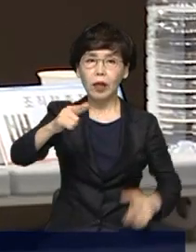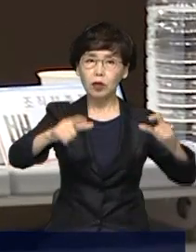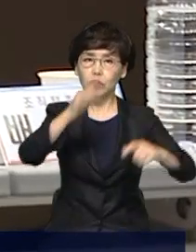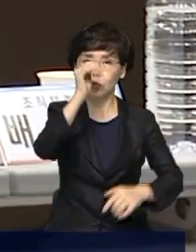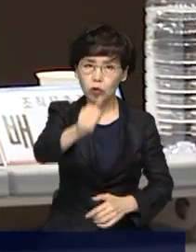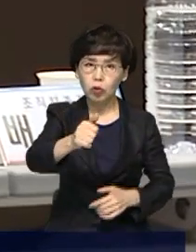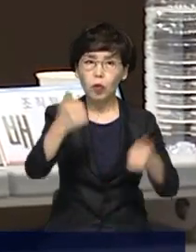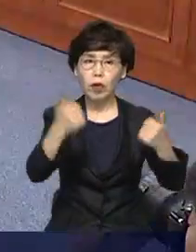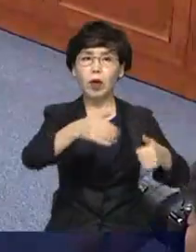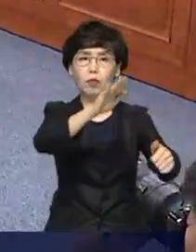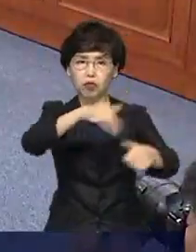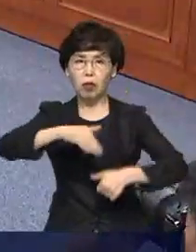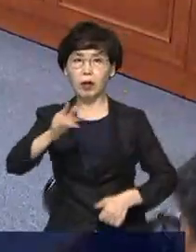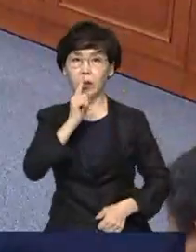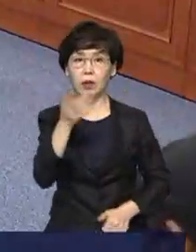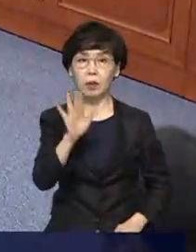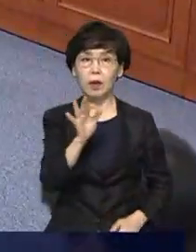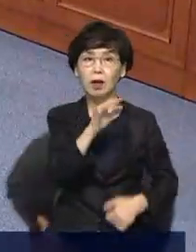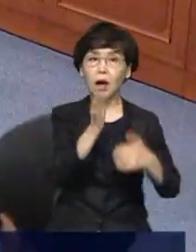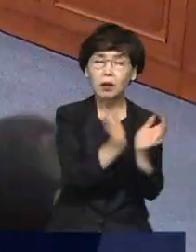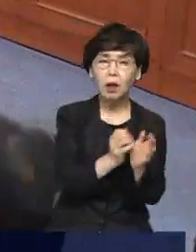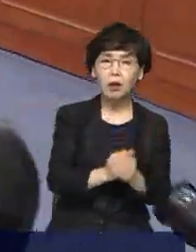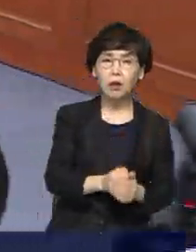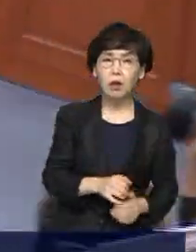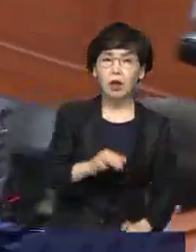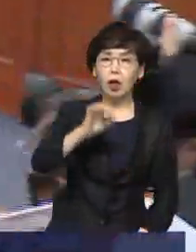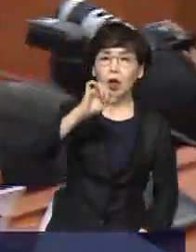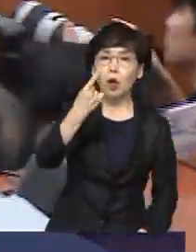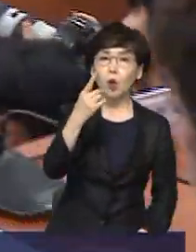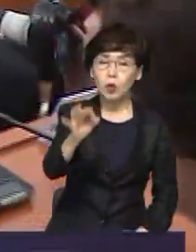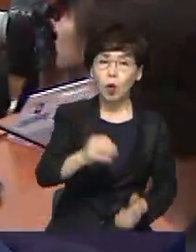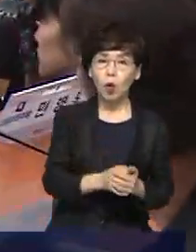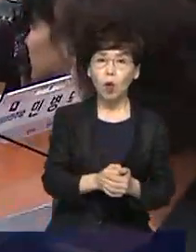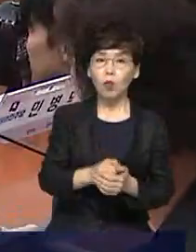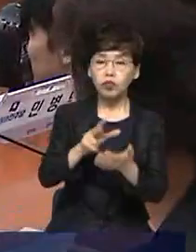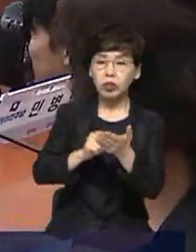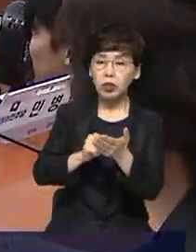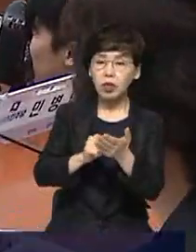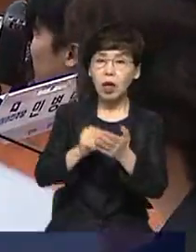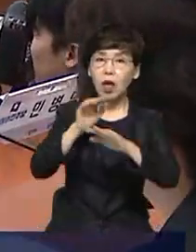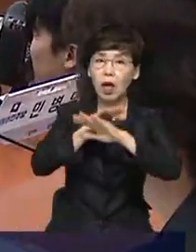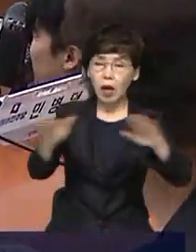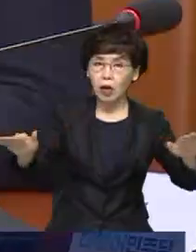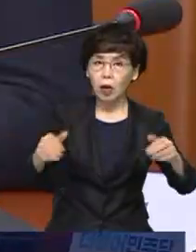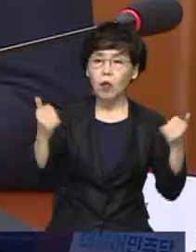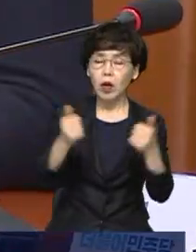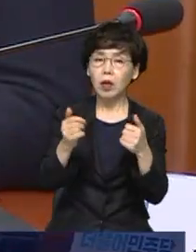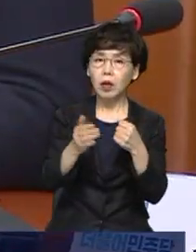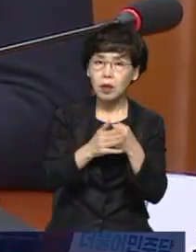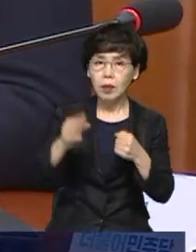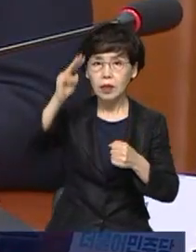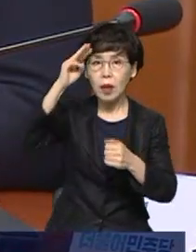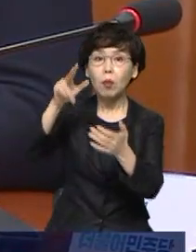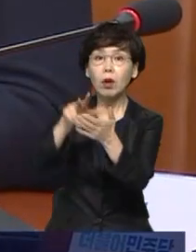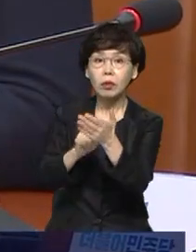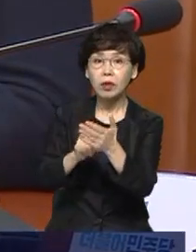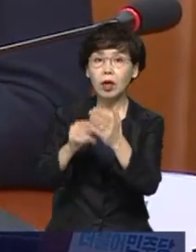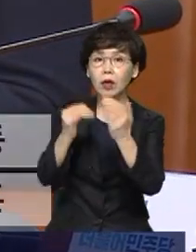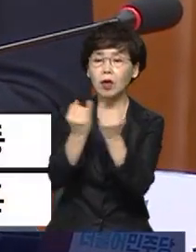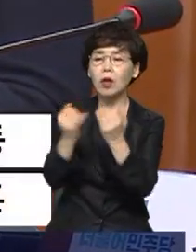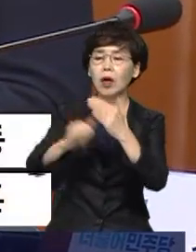한다고 요구했지만 야당은 오송 수혜대책 마련을 위한 회의인 만큼 잼버리 문제는 여과위에서 다루자는